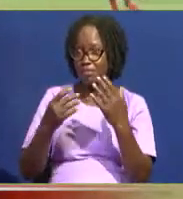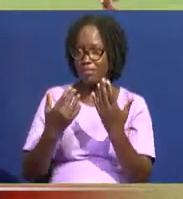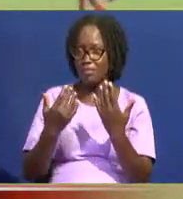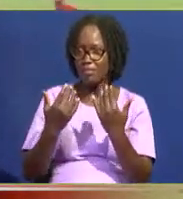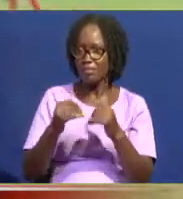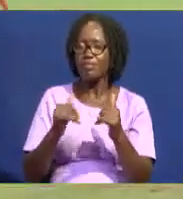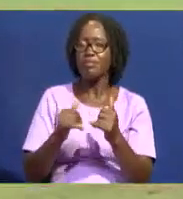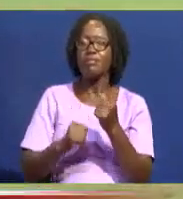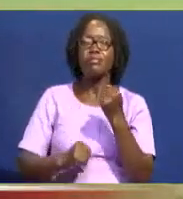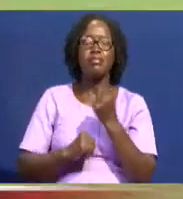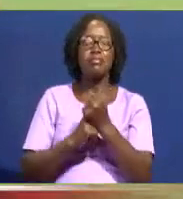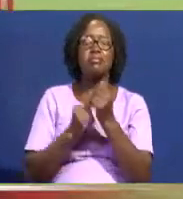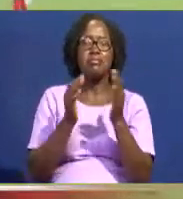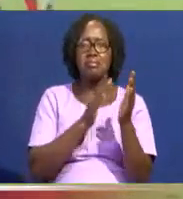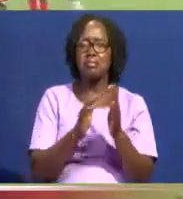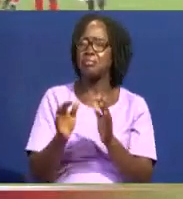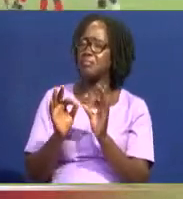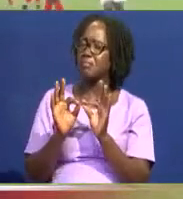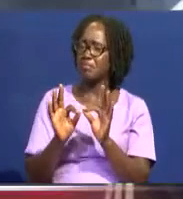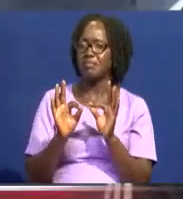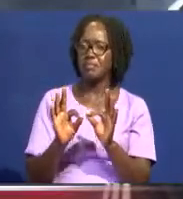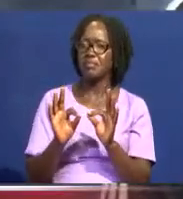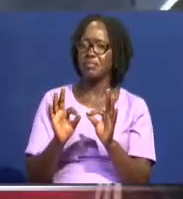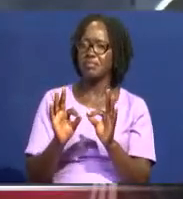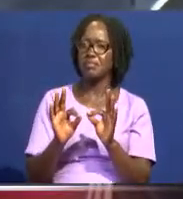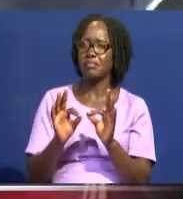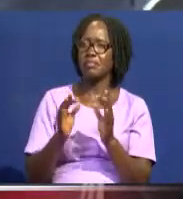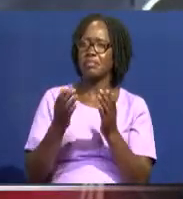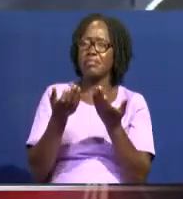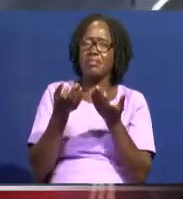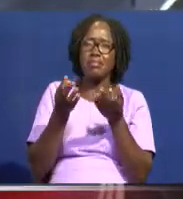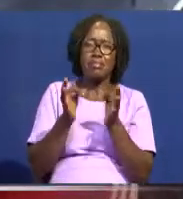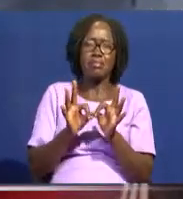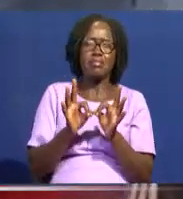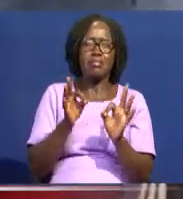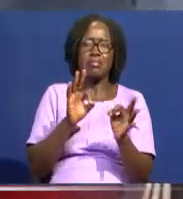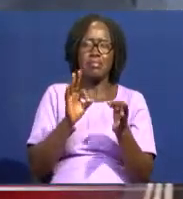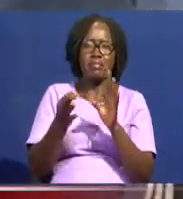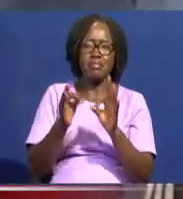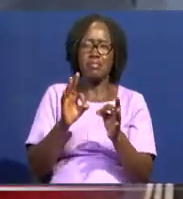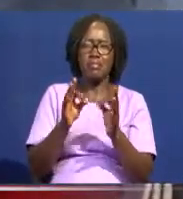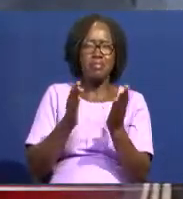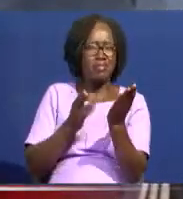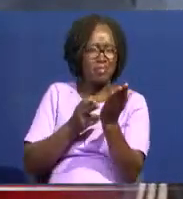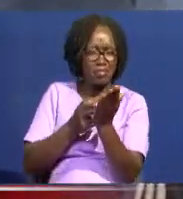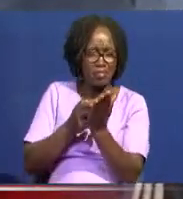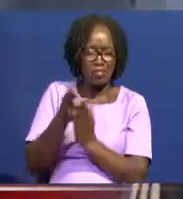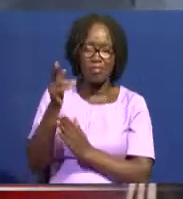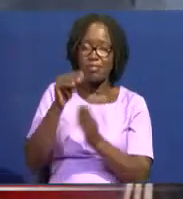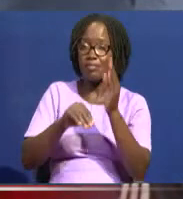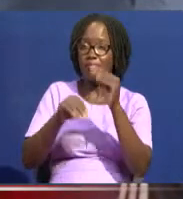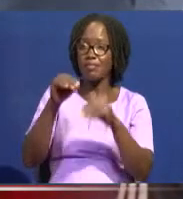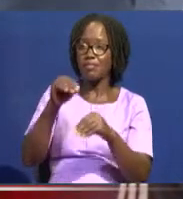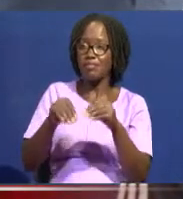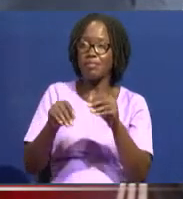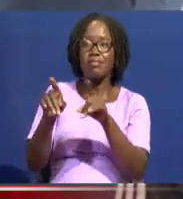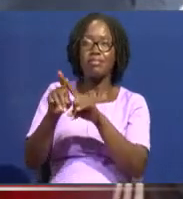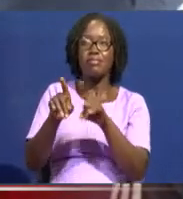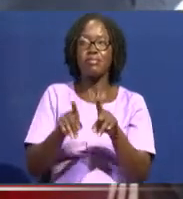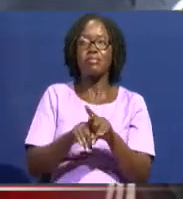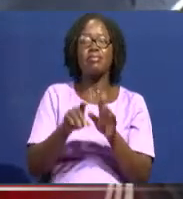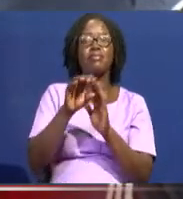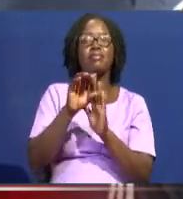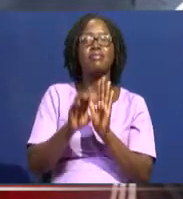FKF umeandaliwa kwa njia inayostahili. It needs to be a free and fair and transparent election according to